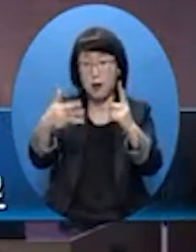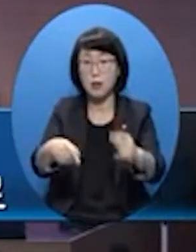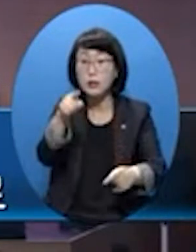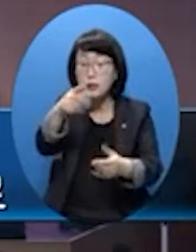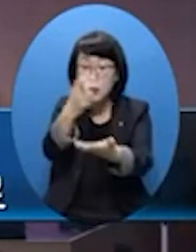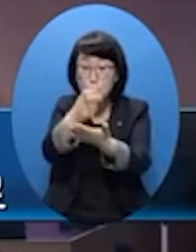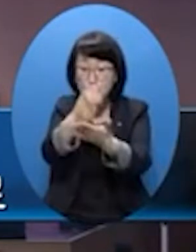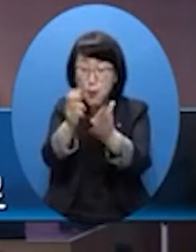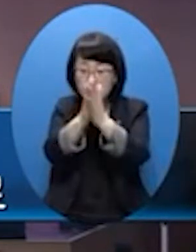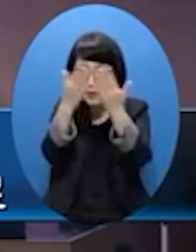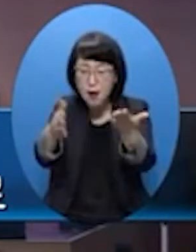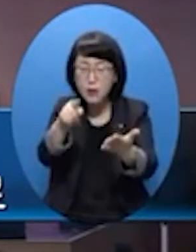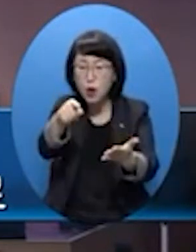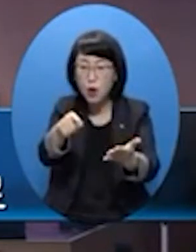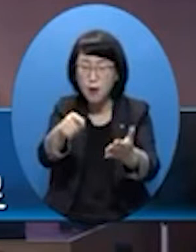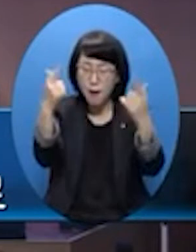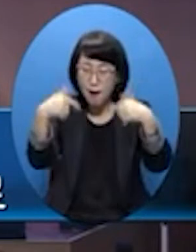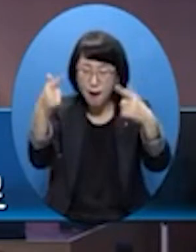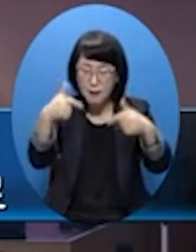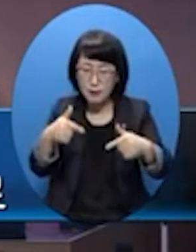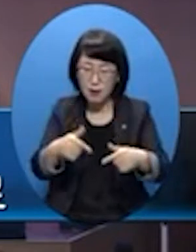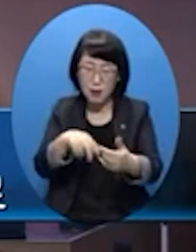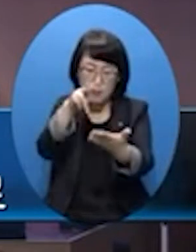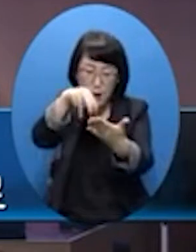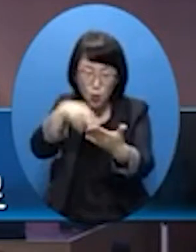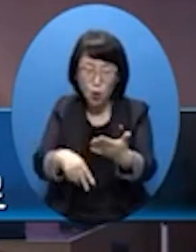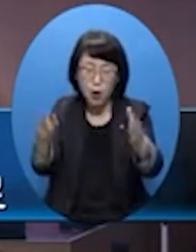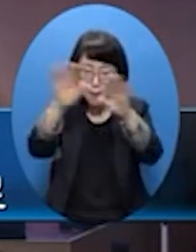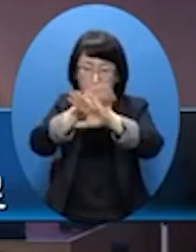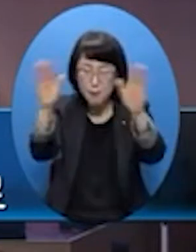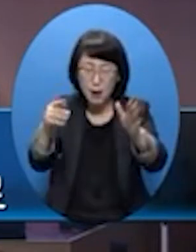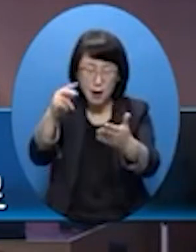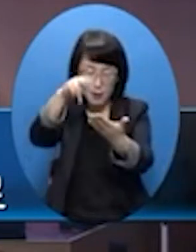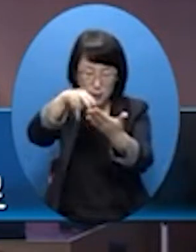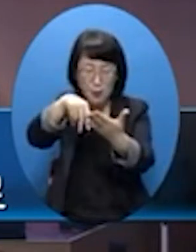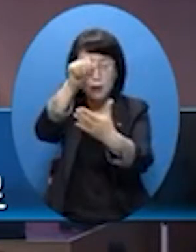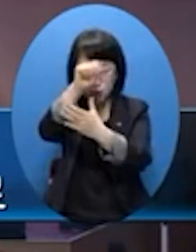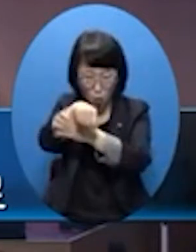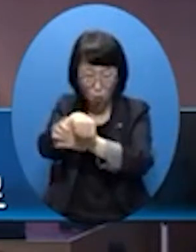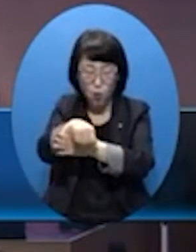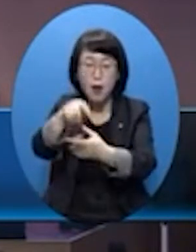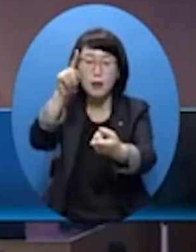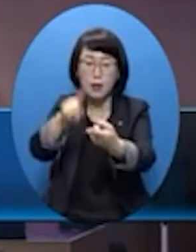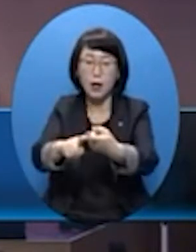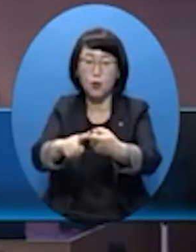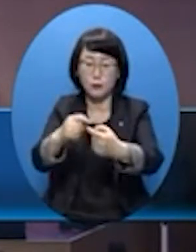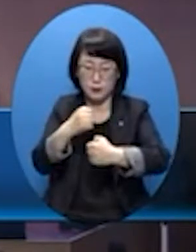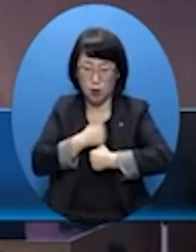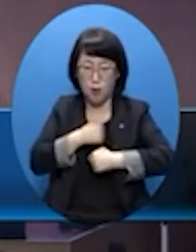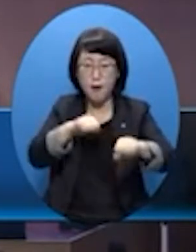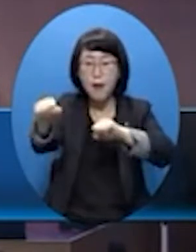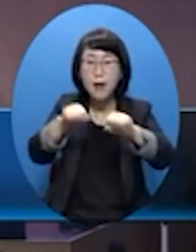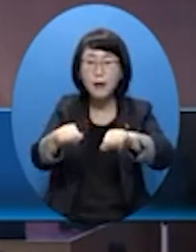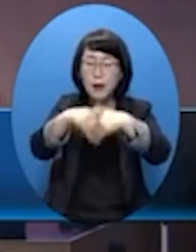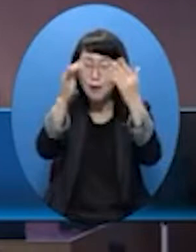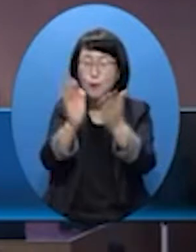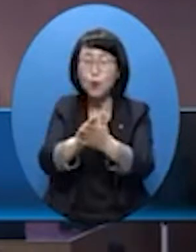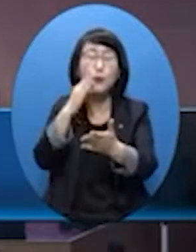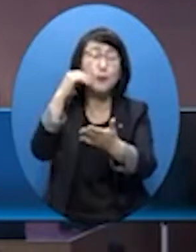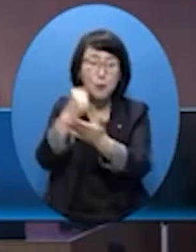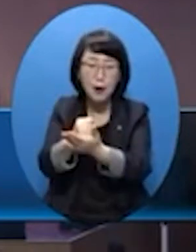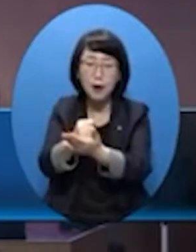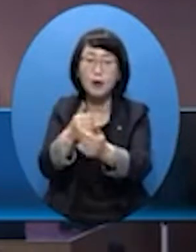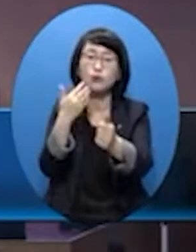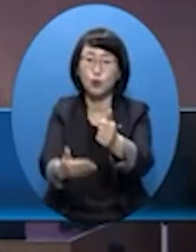입에서 떠나지 말게 하며 주야로 그것을 묵상하여 그 안에 기록된 대로 다 지켜 행하라 그리하면 네 길이 평탄하게 될